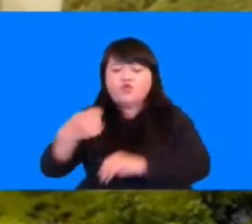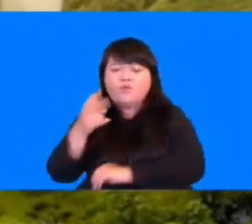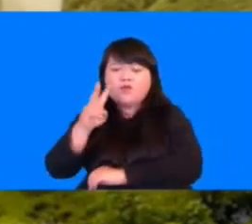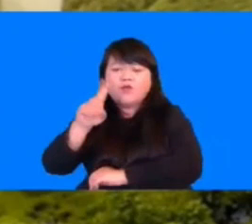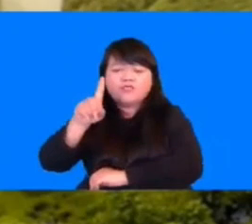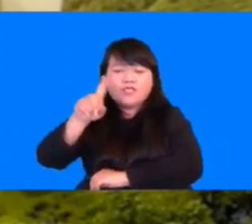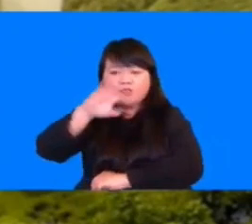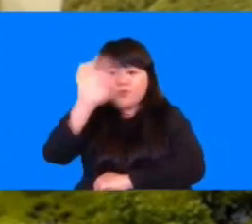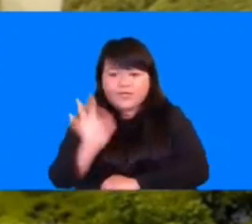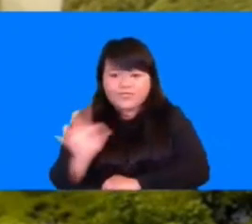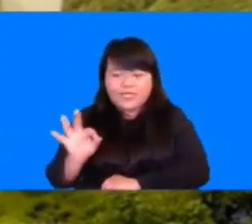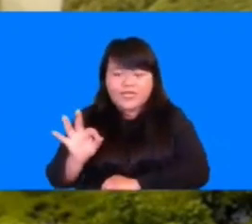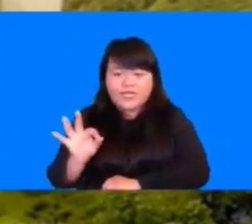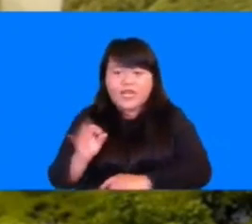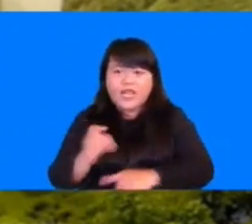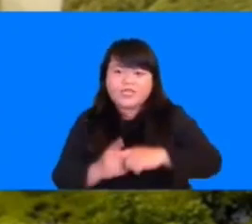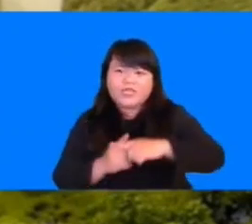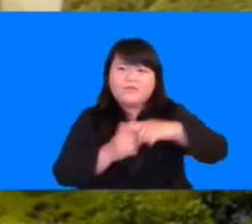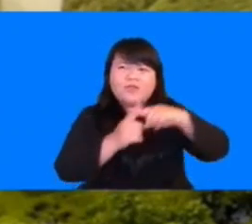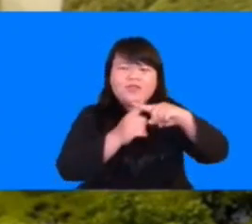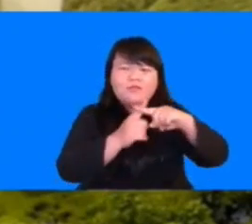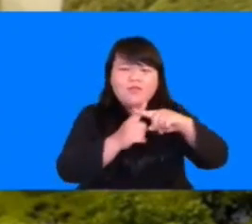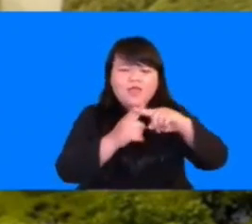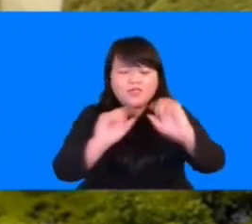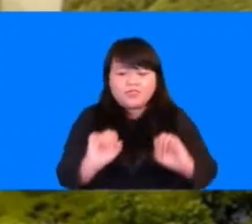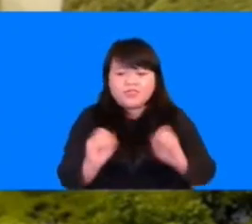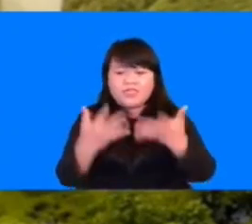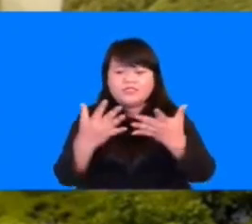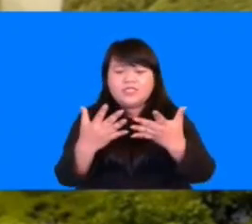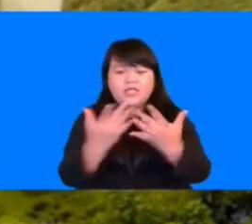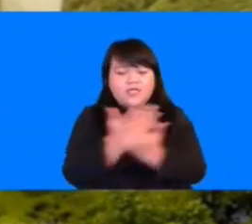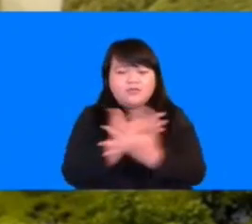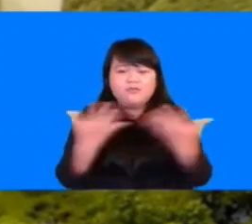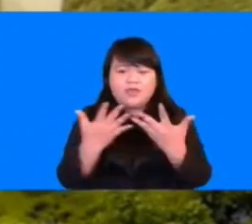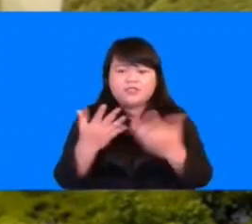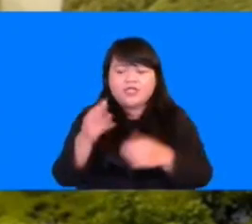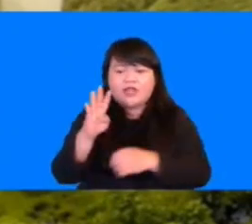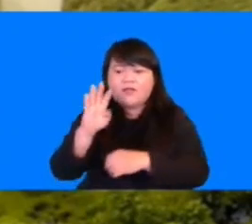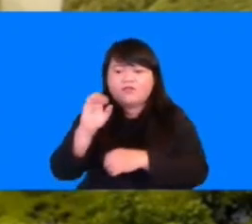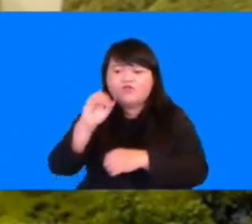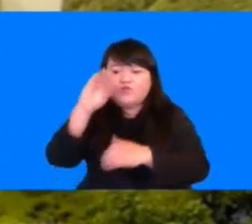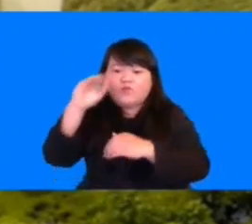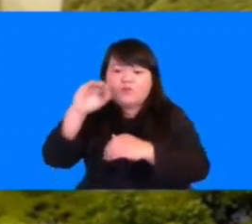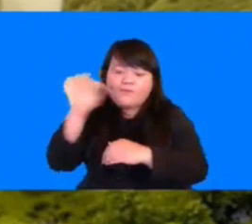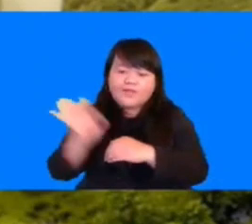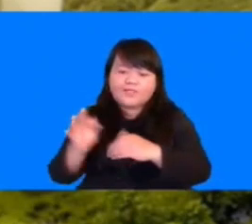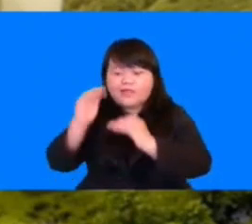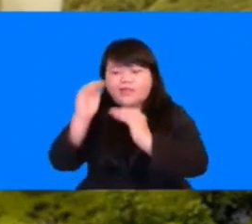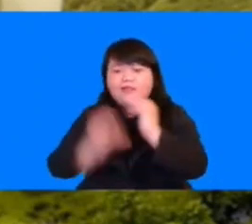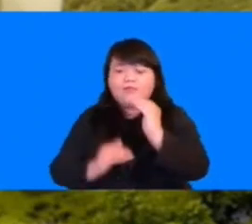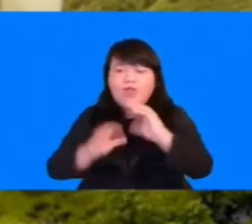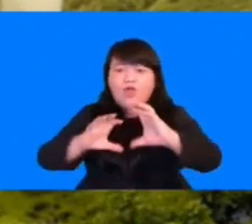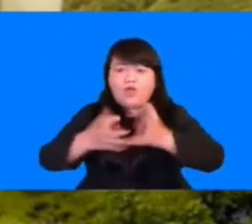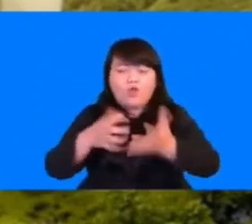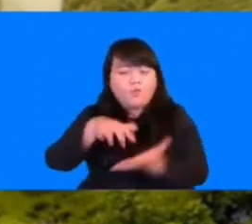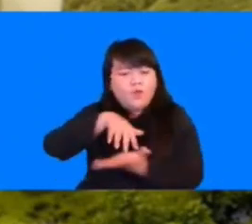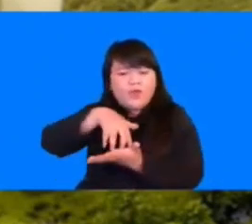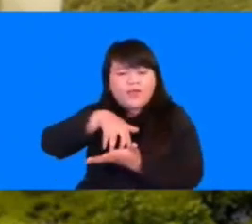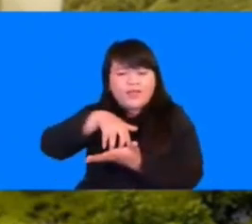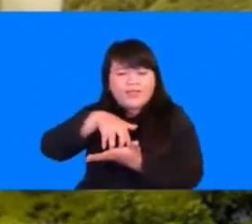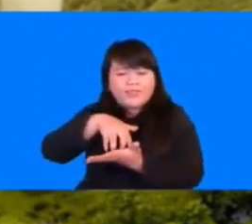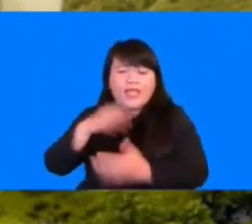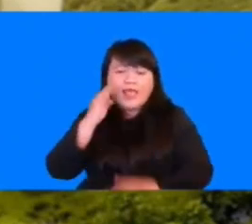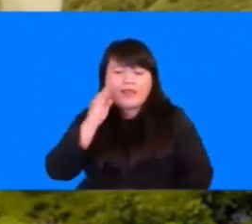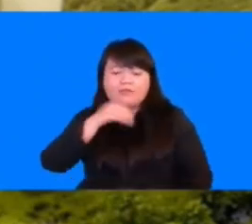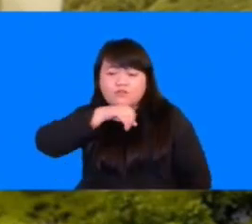10,21%. Peningkatan ini terjadi pada penduduk dengan pengeluaran 40% terbawah, terutama pada kelompok rentan seperti